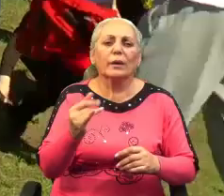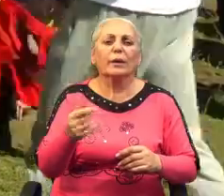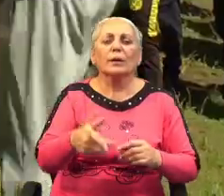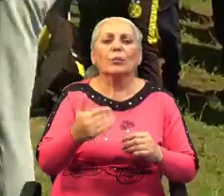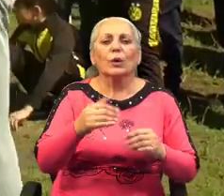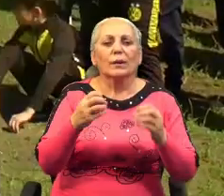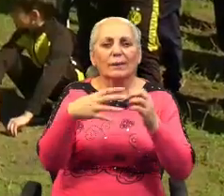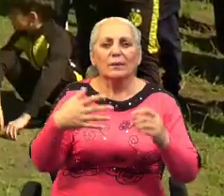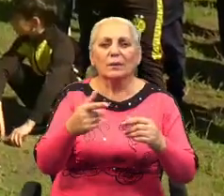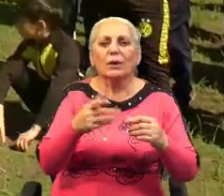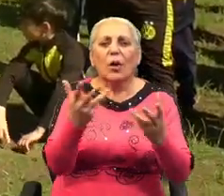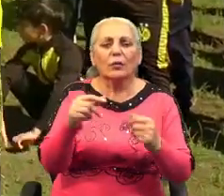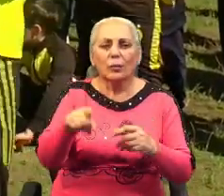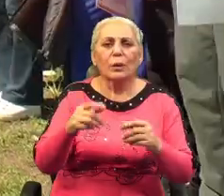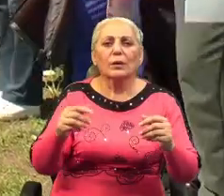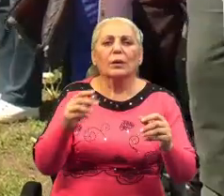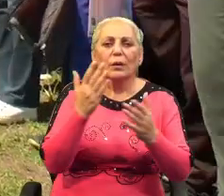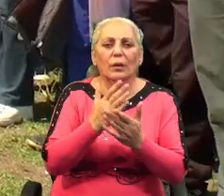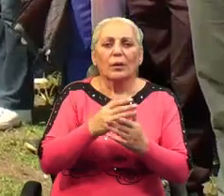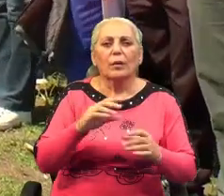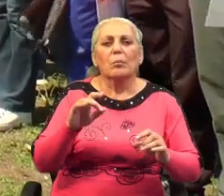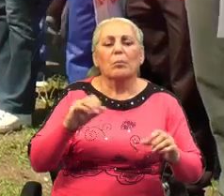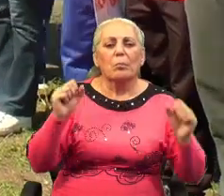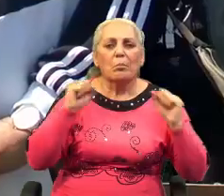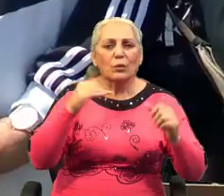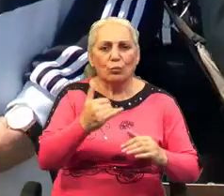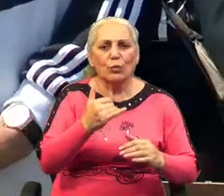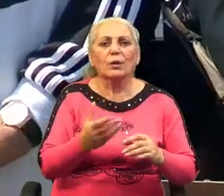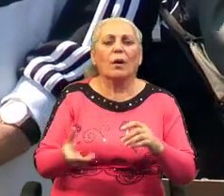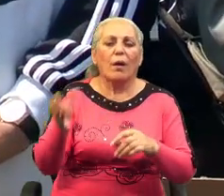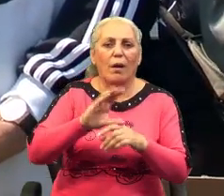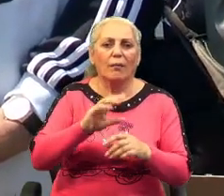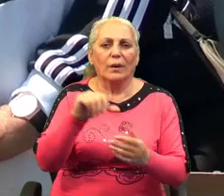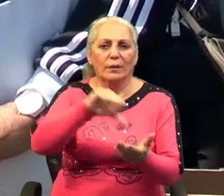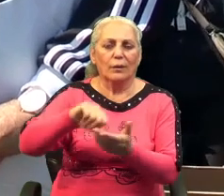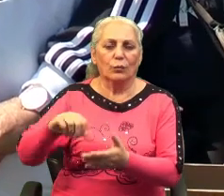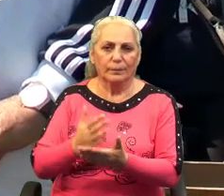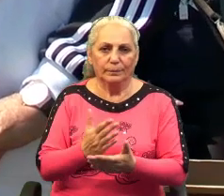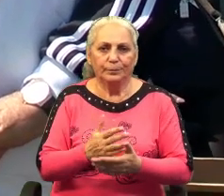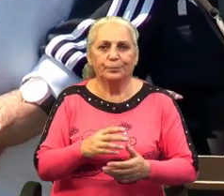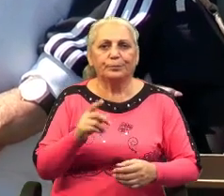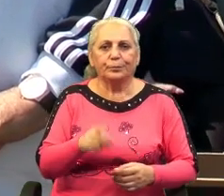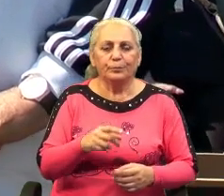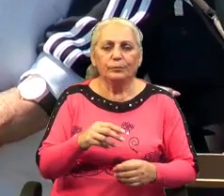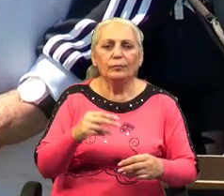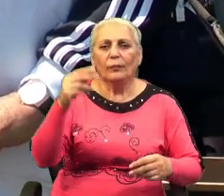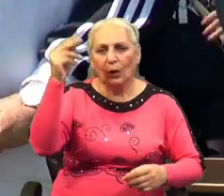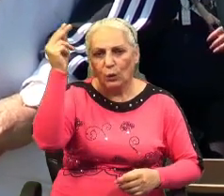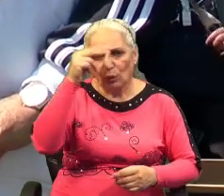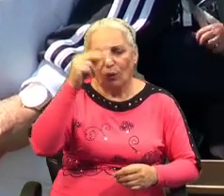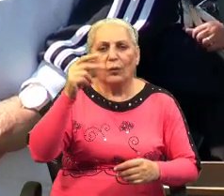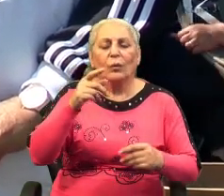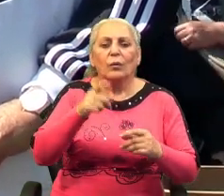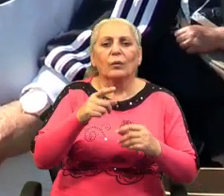կոլեկտիվ։ Փառատոնին ներկային քաղաքային ու մարզային իշխանության մարզաշխարհի ներկայացուցիչներ։ Կրթության, գիտության, մշակույթի և սպորտի